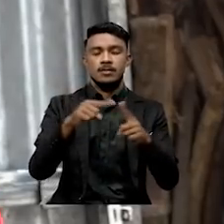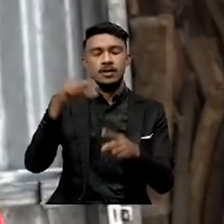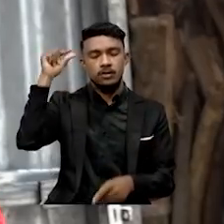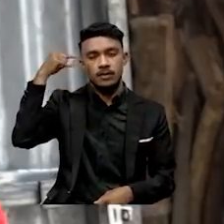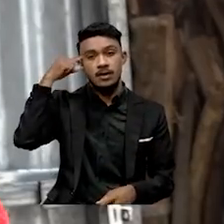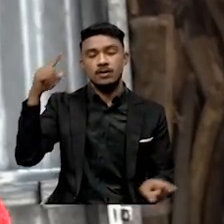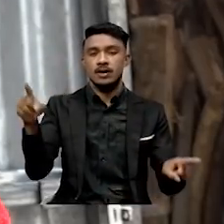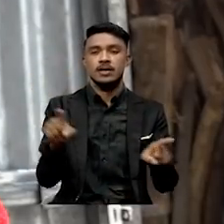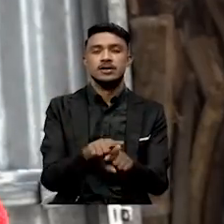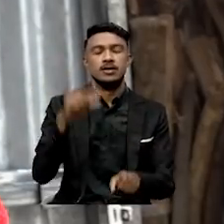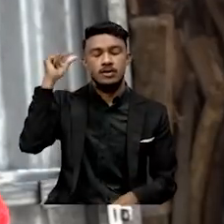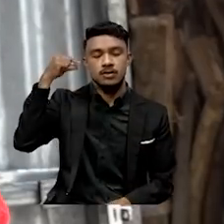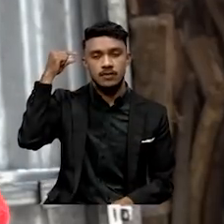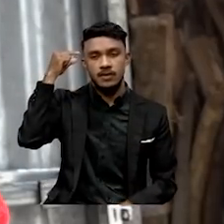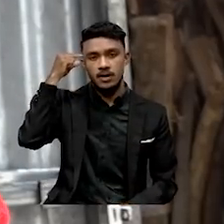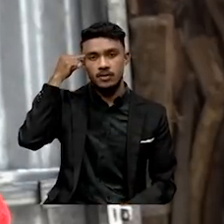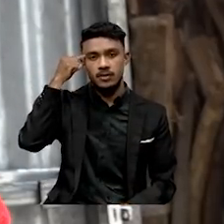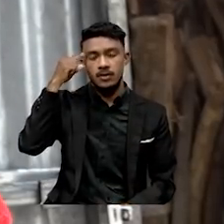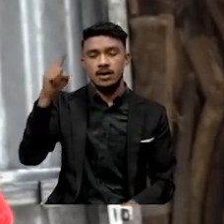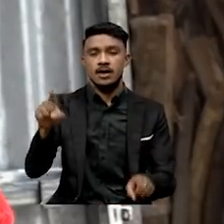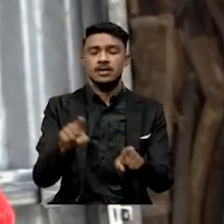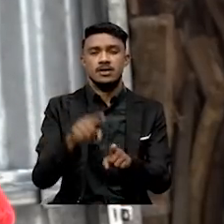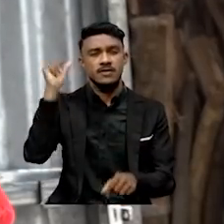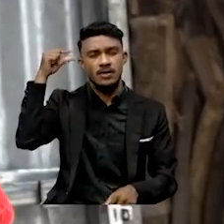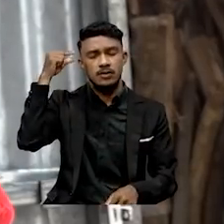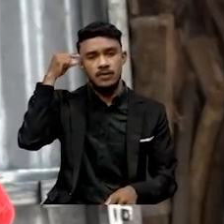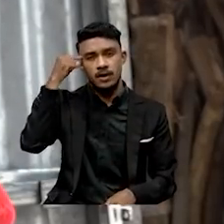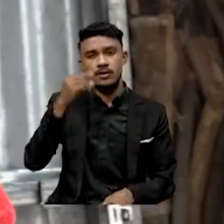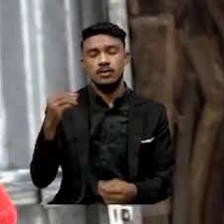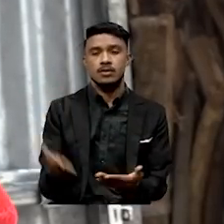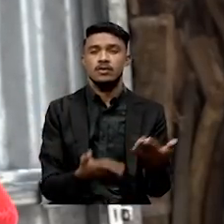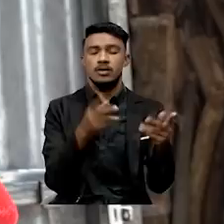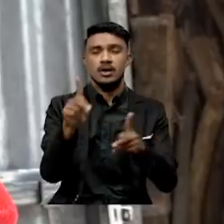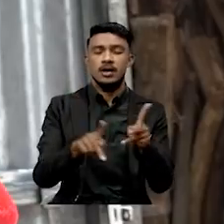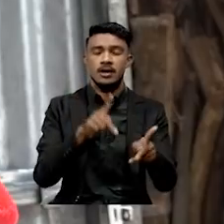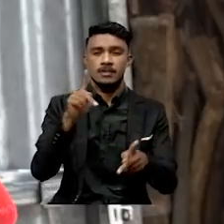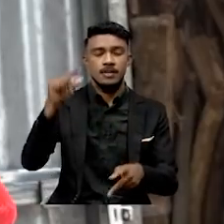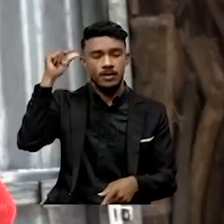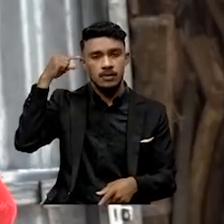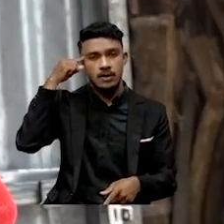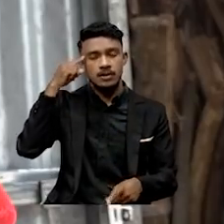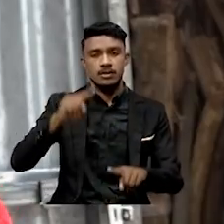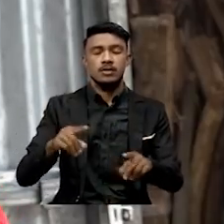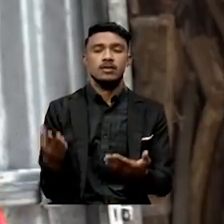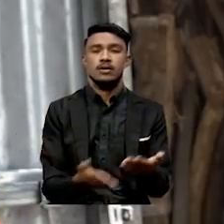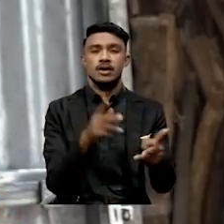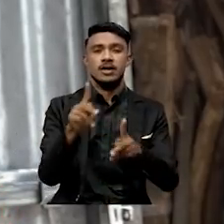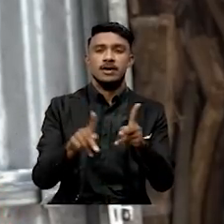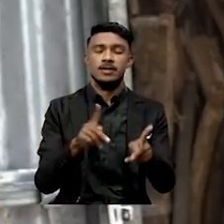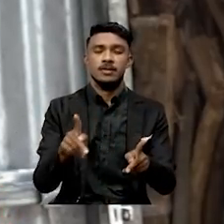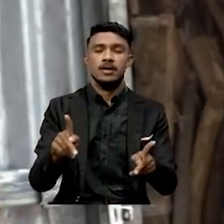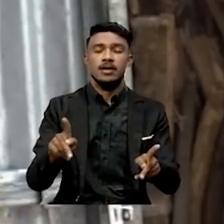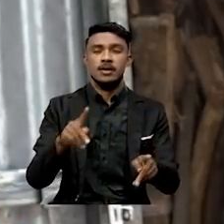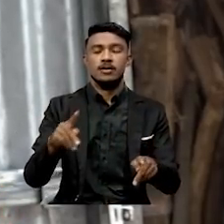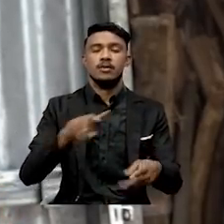hansa karik mahansa kuvernu, hansa menhira kuvernu, lori bobo mahsai kuvernu, lori bobo mah atau itu nih malu sih orang nebeke turih nih